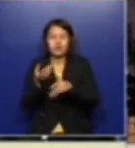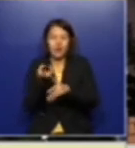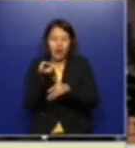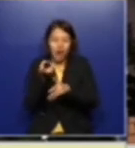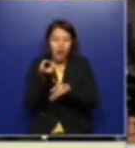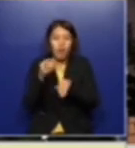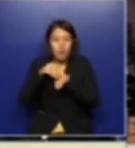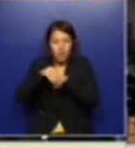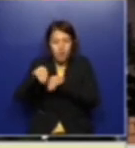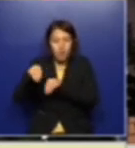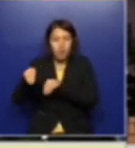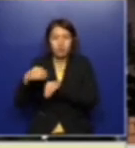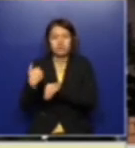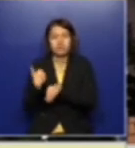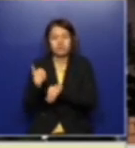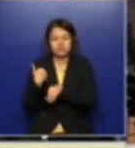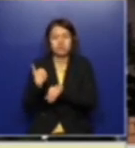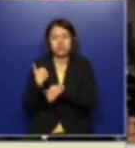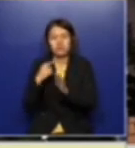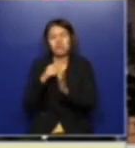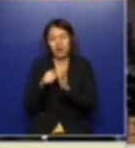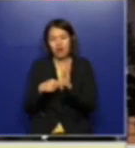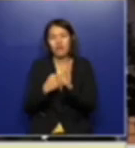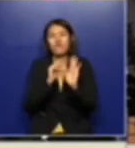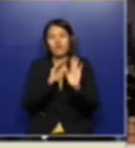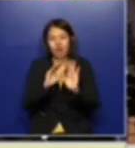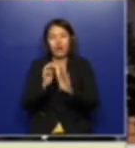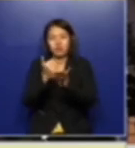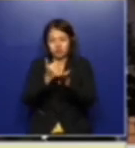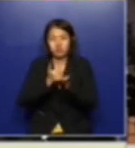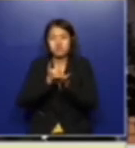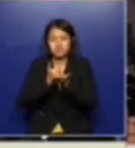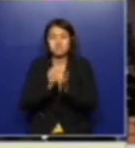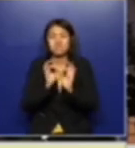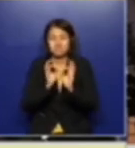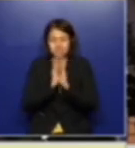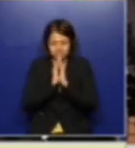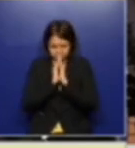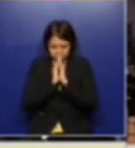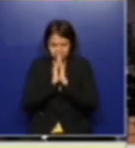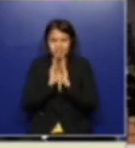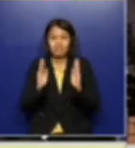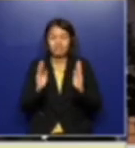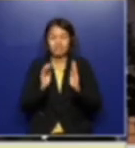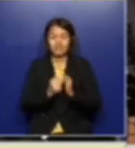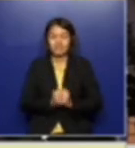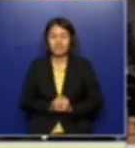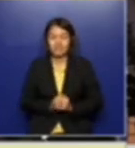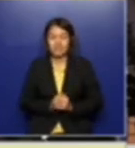นาคตกับชาวนาพี่น้องชาวนาภาคกลางกับท่านรัฐมนตรีด้วยครับกราบขอบพระคุณครับ ครับขอบคุณนะครับ